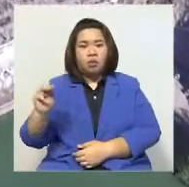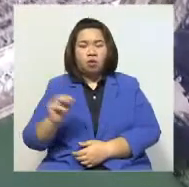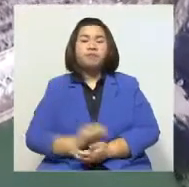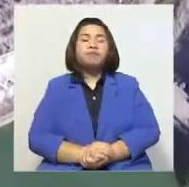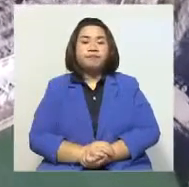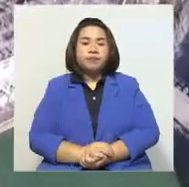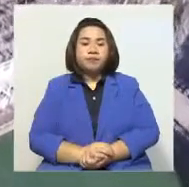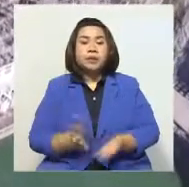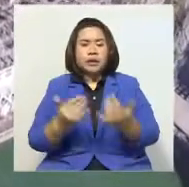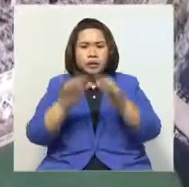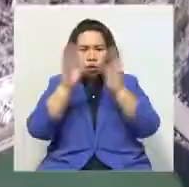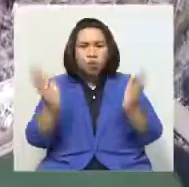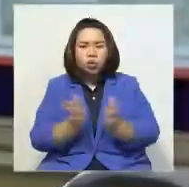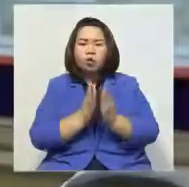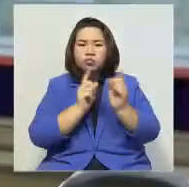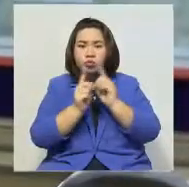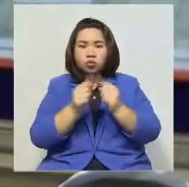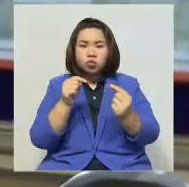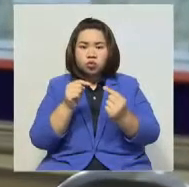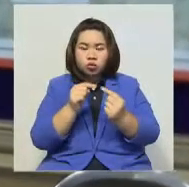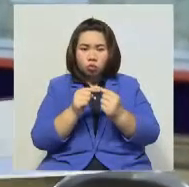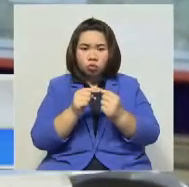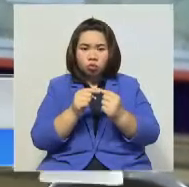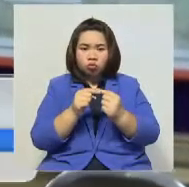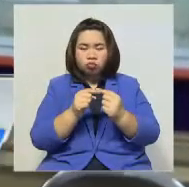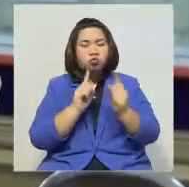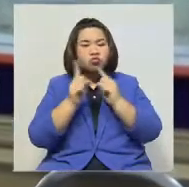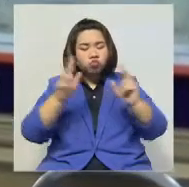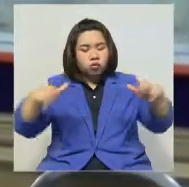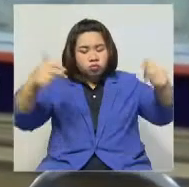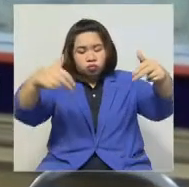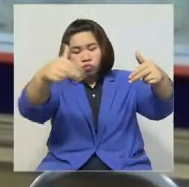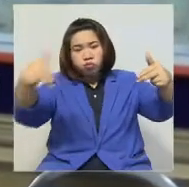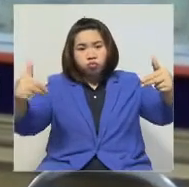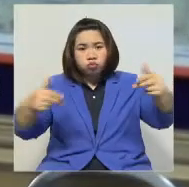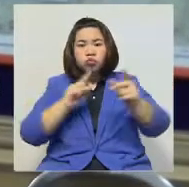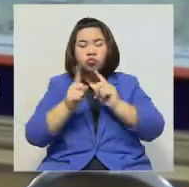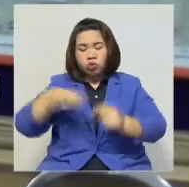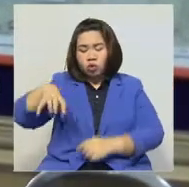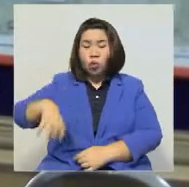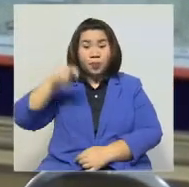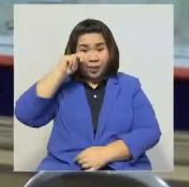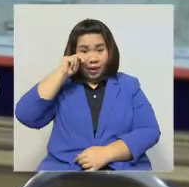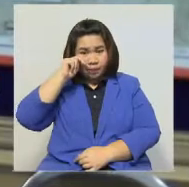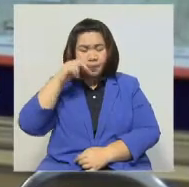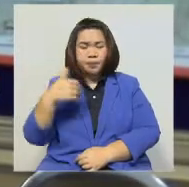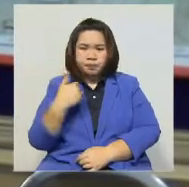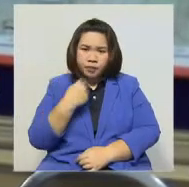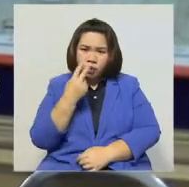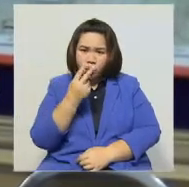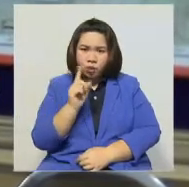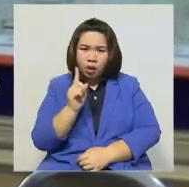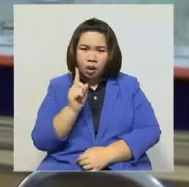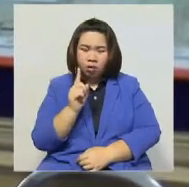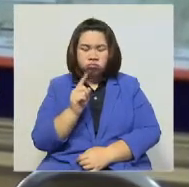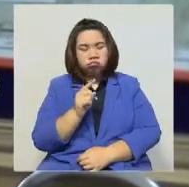คือในภาพรวมเนี่ยที่เราคุยกันผ่านวิดีโอคอนเฟอเรนซ์กับกรมชลประทานเนี่ยก็จะดูน้ำ